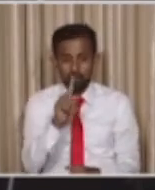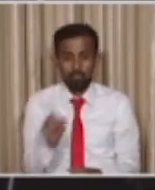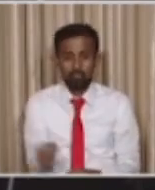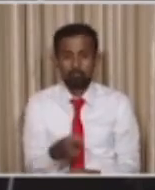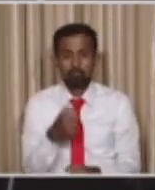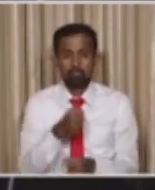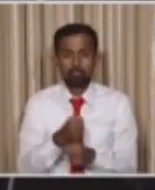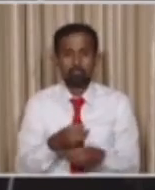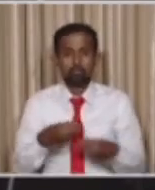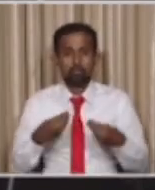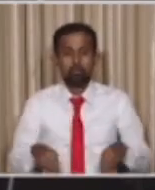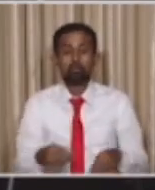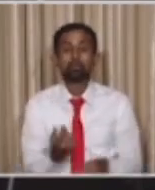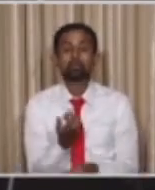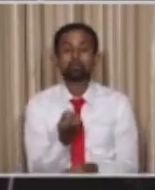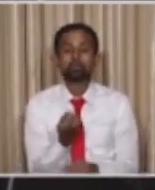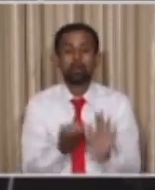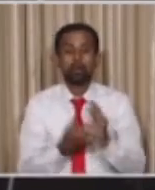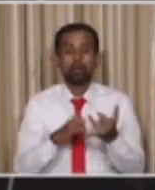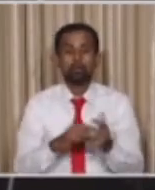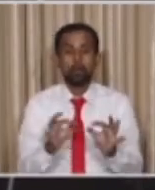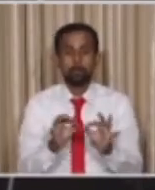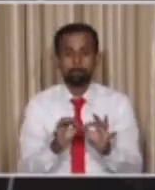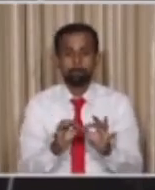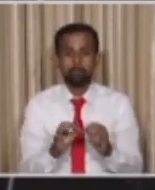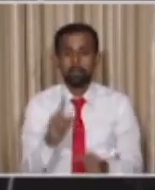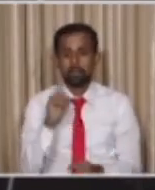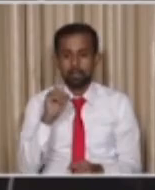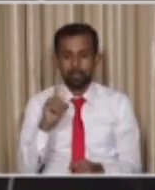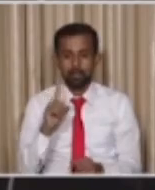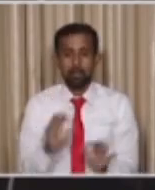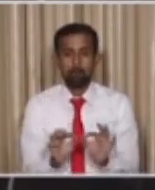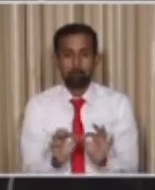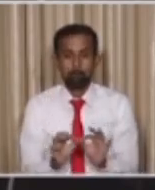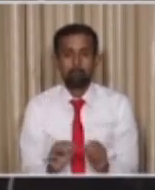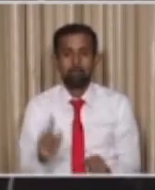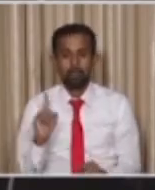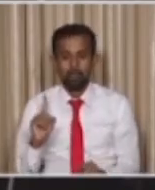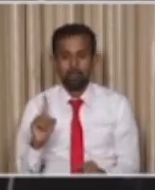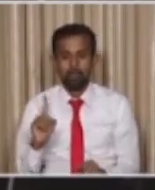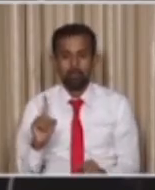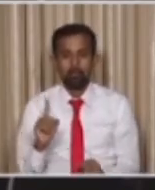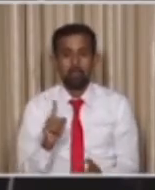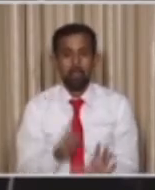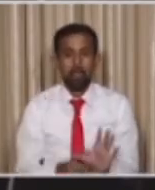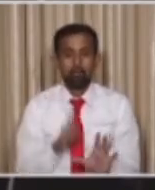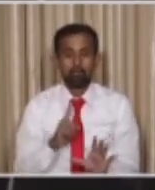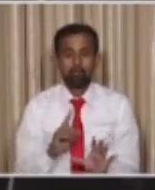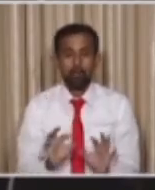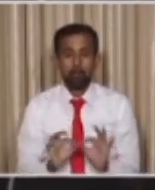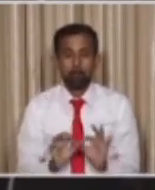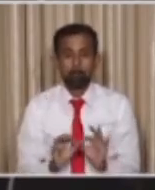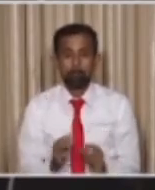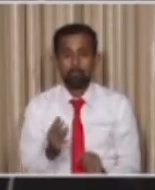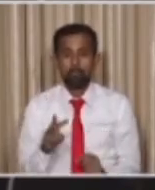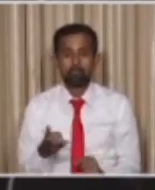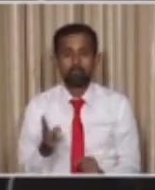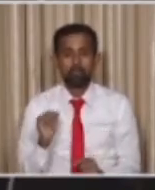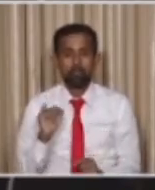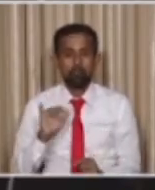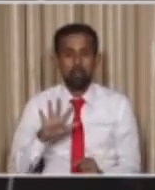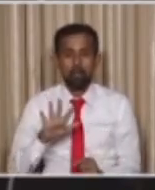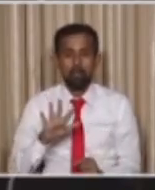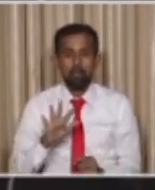දවසකට රජයට අහිමි වෙන මුදල රුපියල් බිලියන එකක් කියලා. ඒ කියන්නේ අවුරුද්දකට බිලියන 365ක්